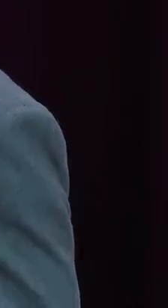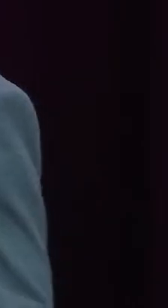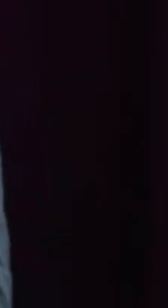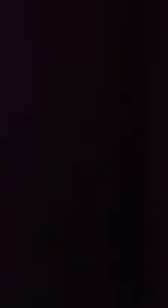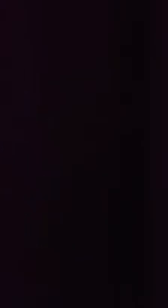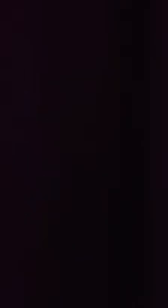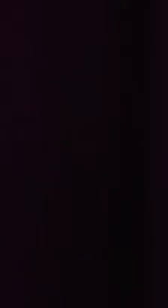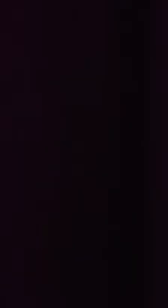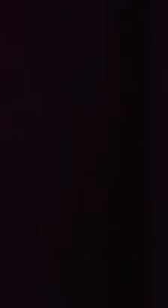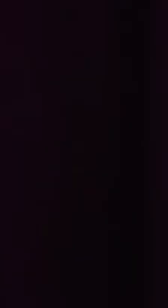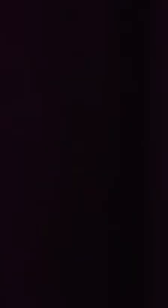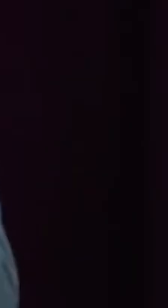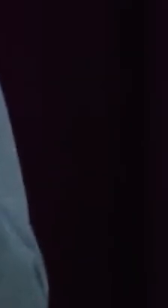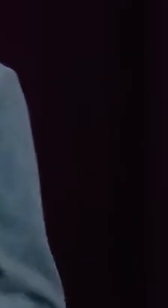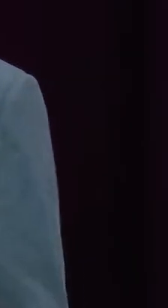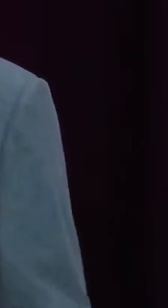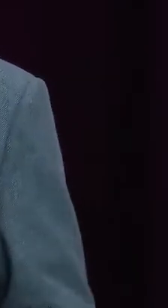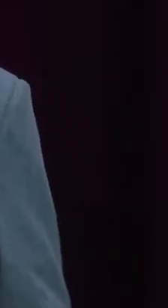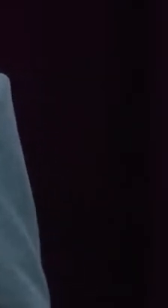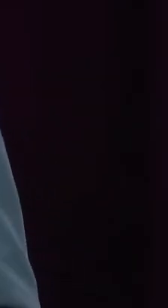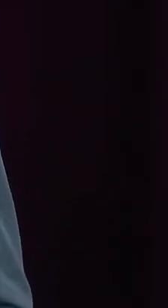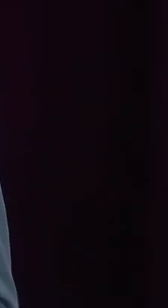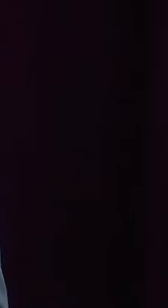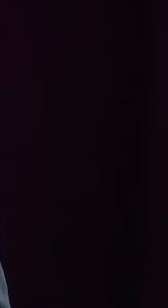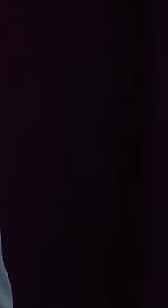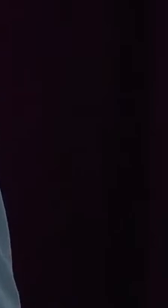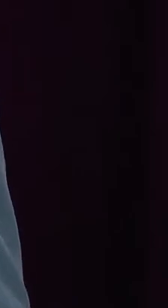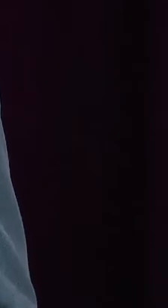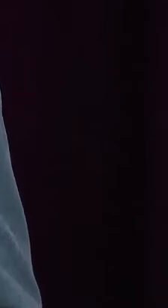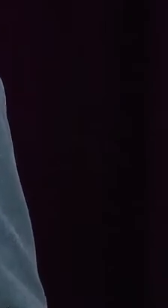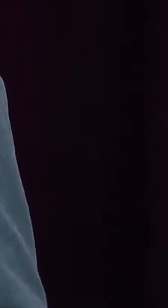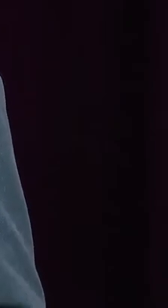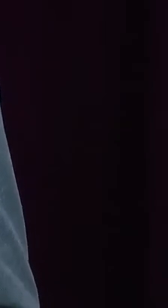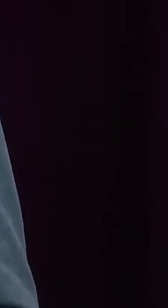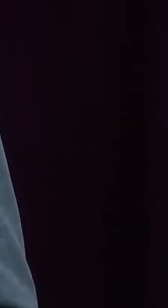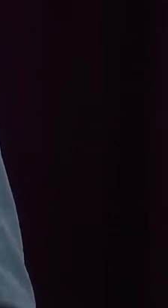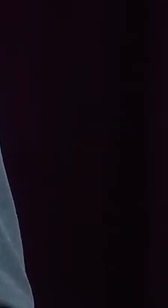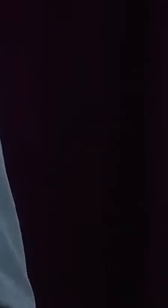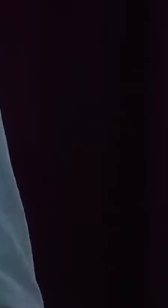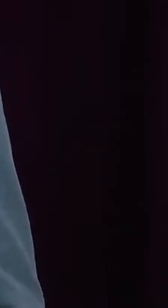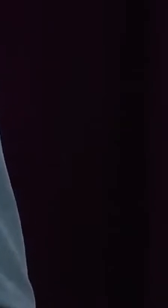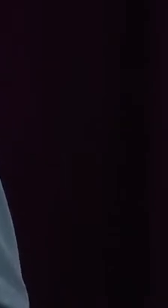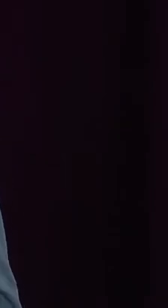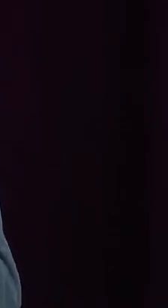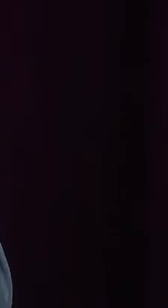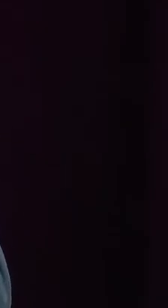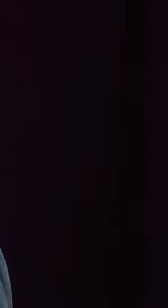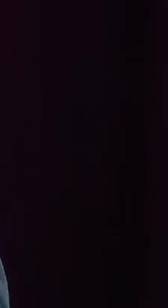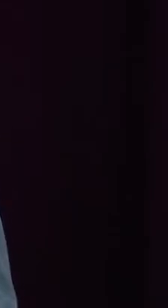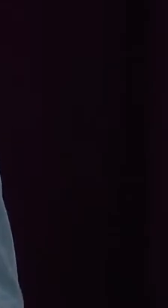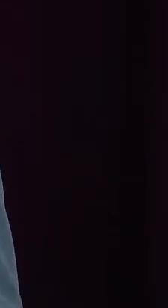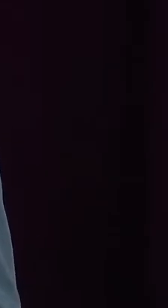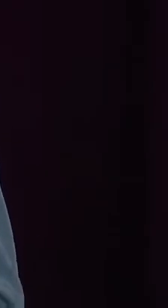gör det här för. Det är för barnens bästa. Och vi har en möjlighet att leda som Sverige här. Och